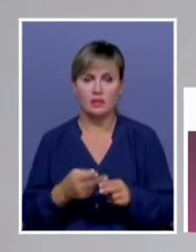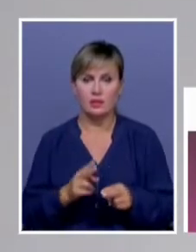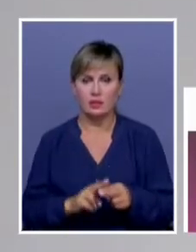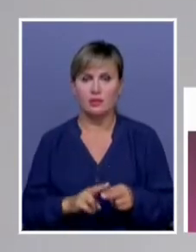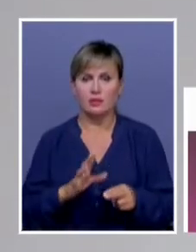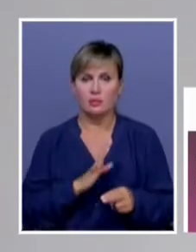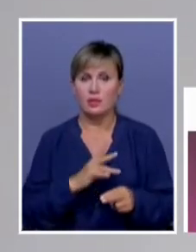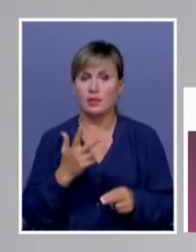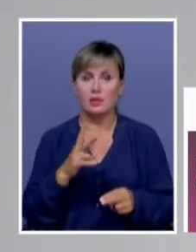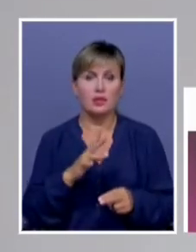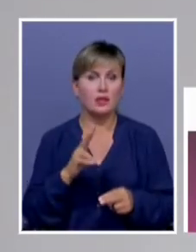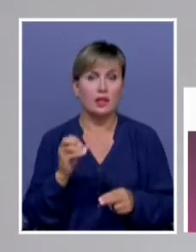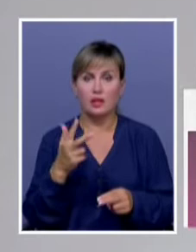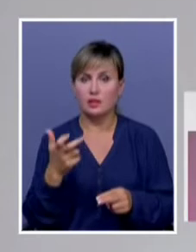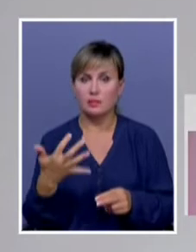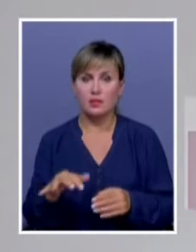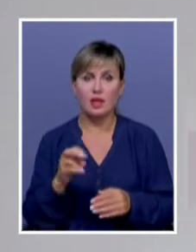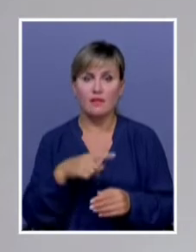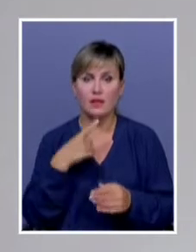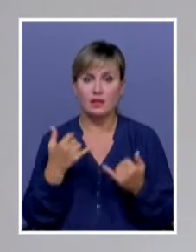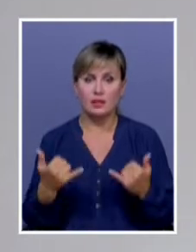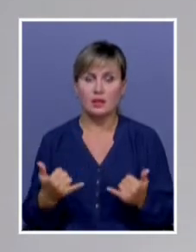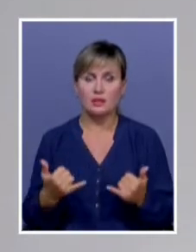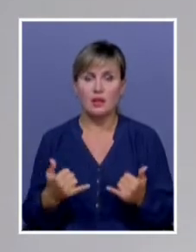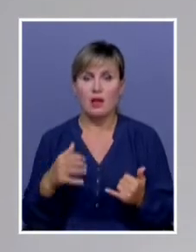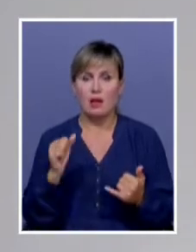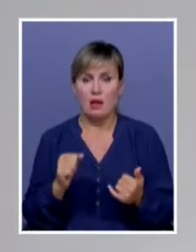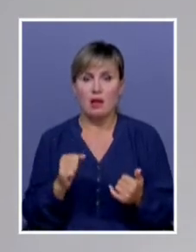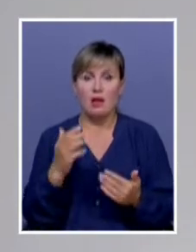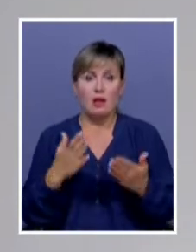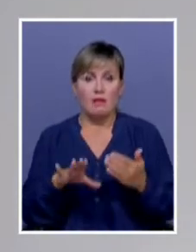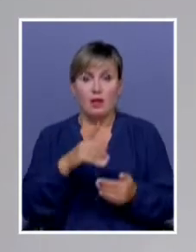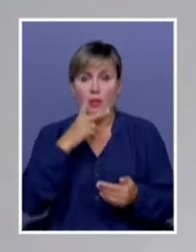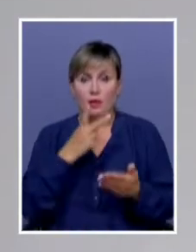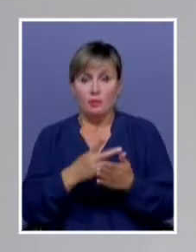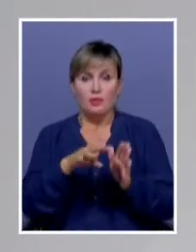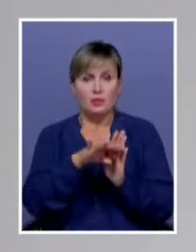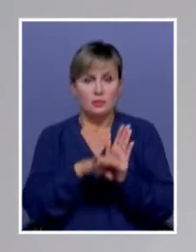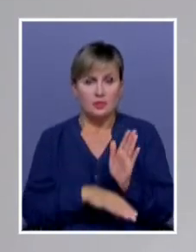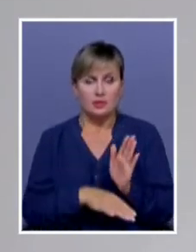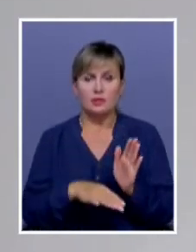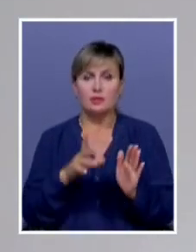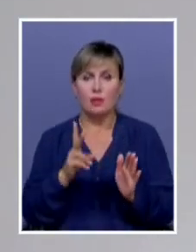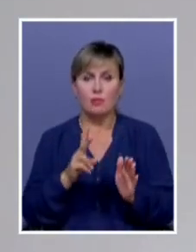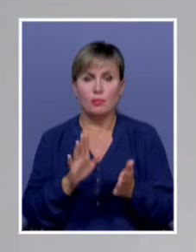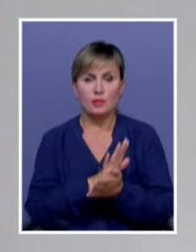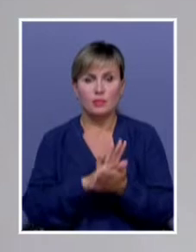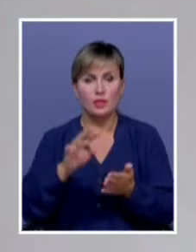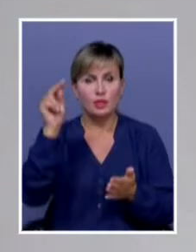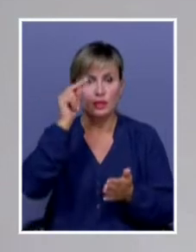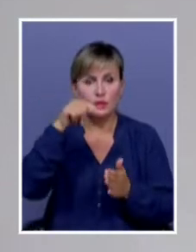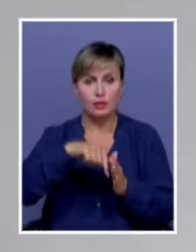распределено не 350 грантов, как говорят сейчас. Если вы посмотрите списки от присужденных грантов,